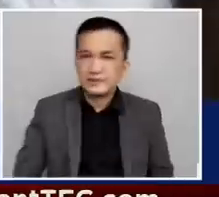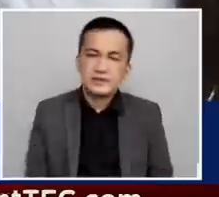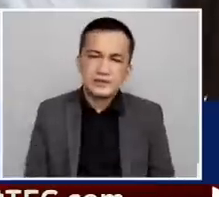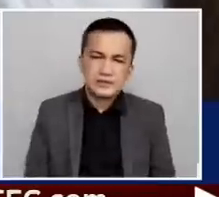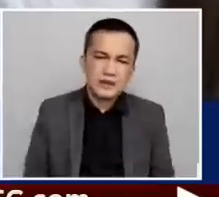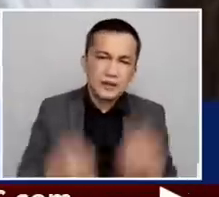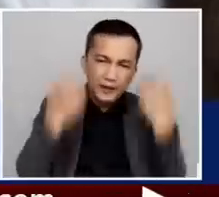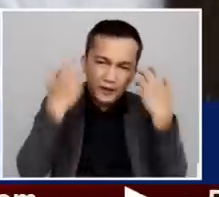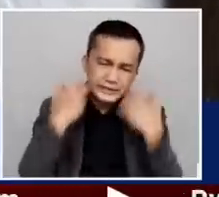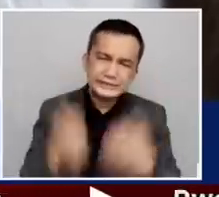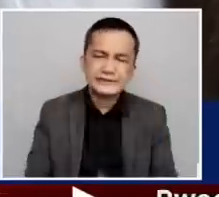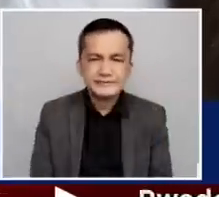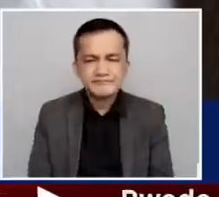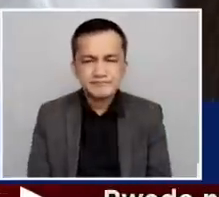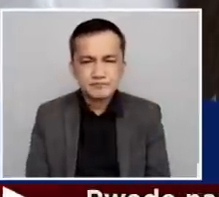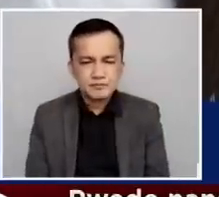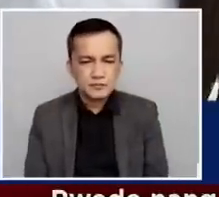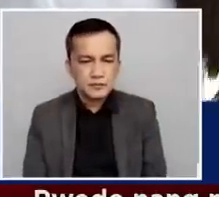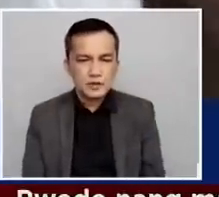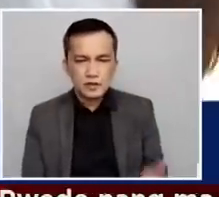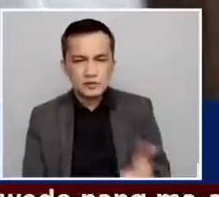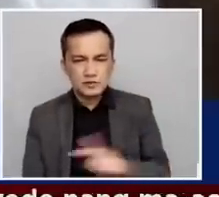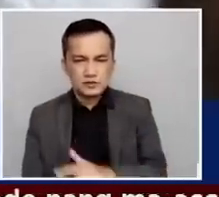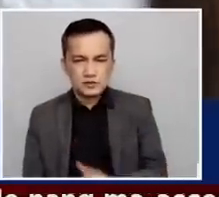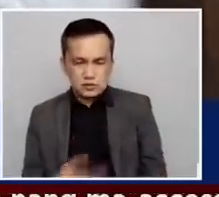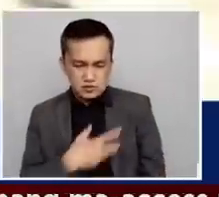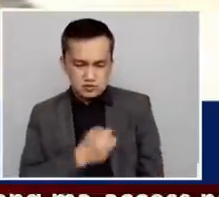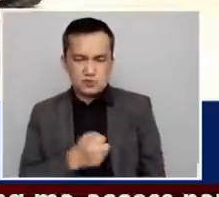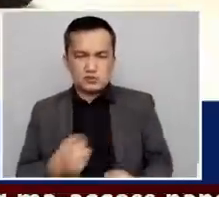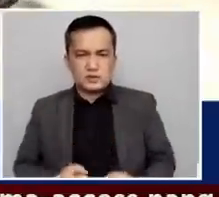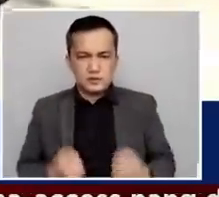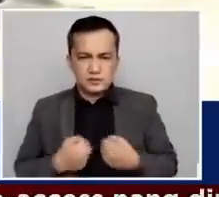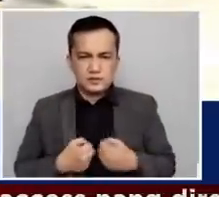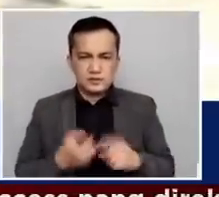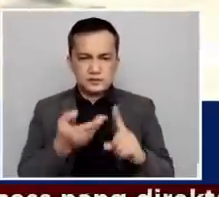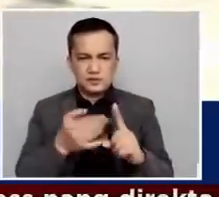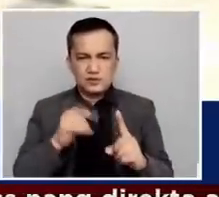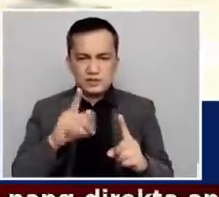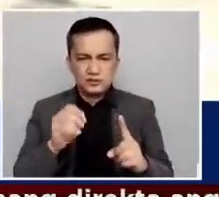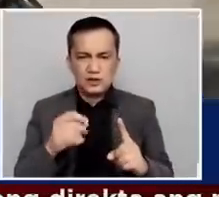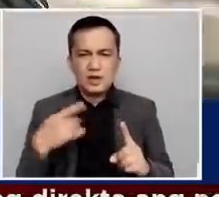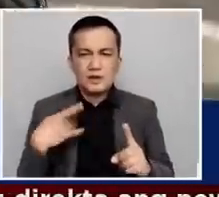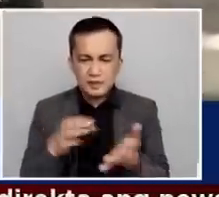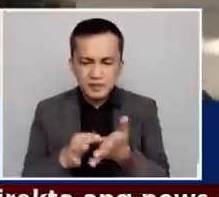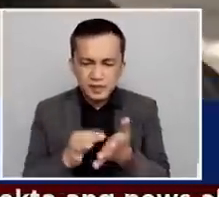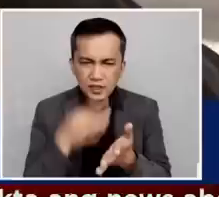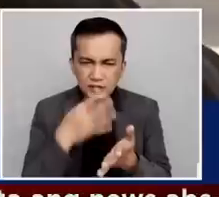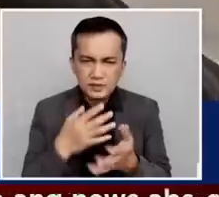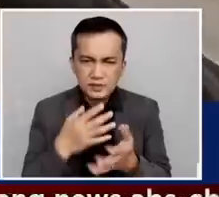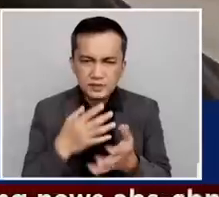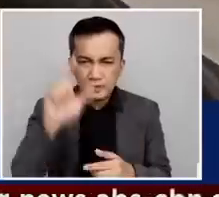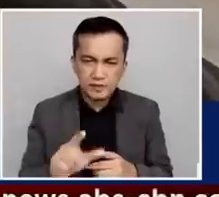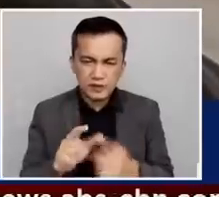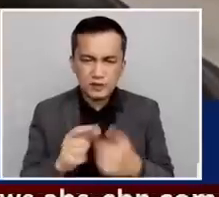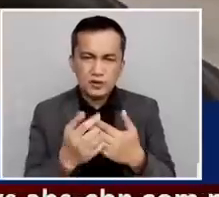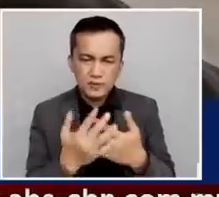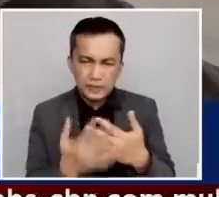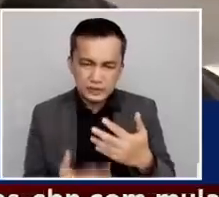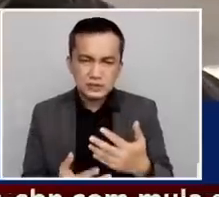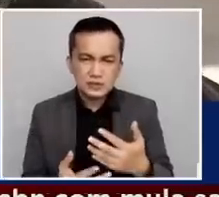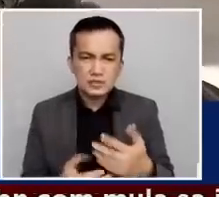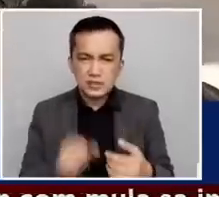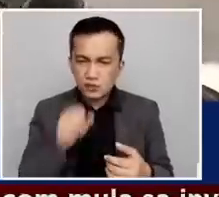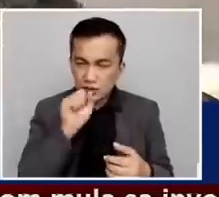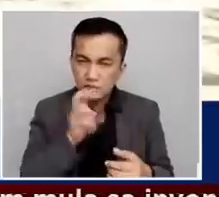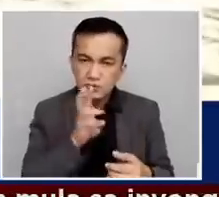po. Stroke survivor din si Warlito, kaya laging may baong gamot, pang maintenance at tubig. Pero may sakit